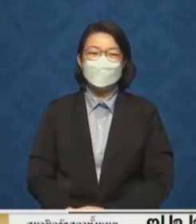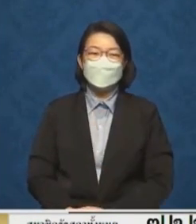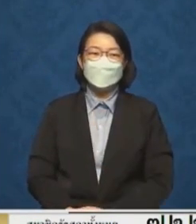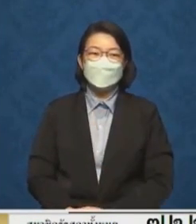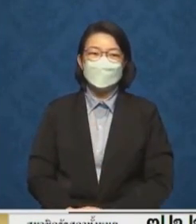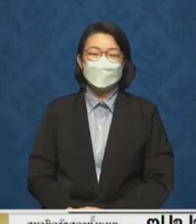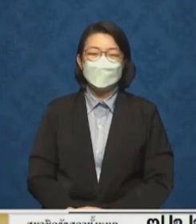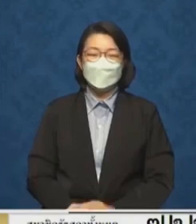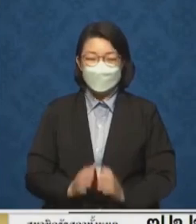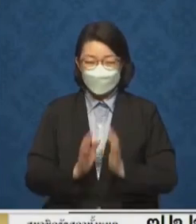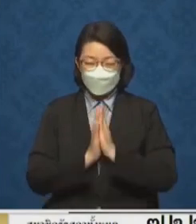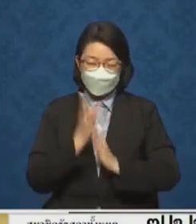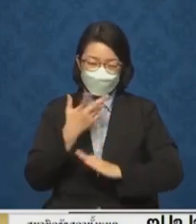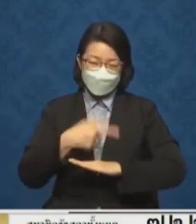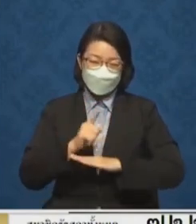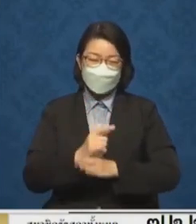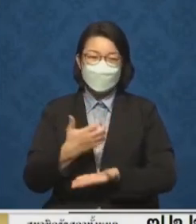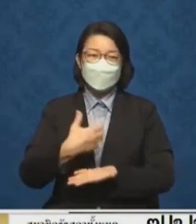ขอกราบเรียนท่านประธานว่า